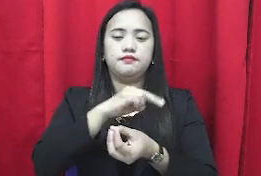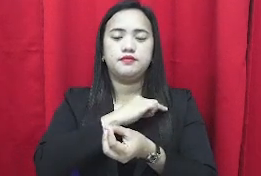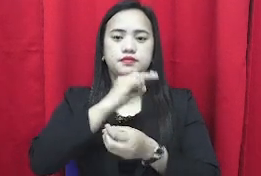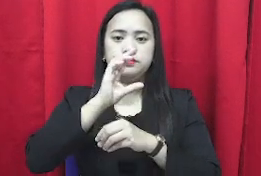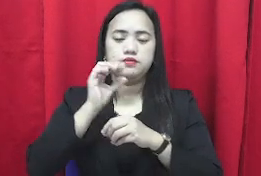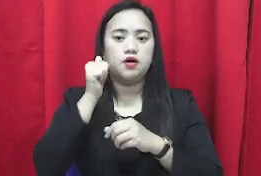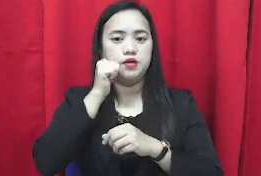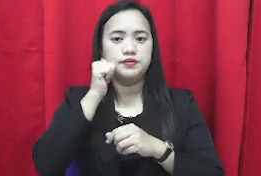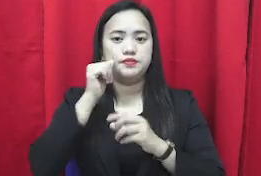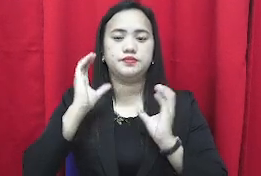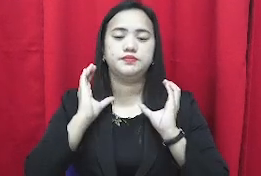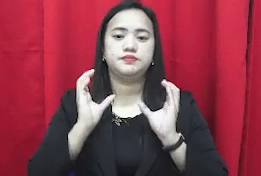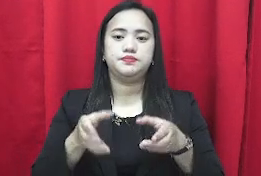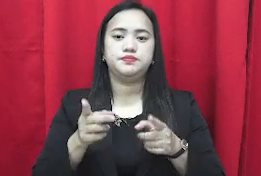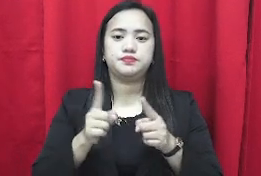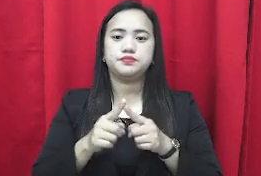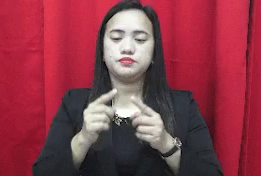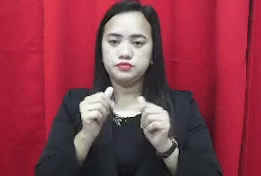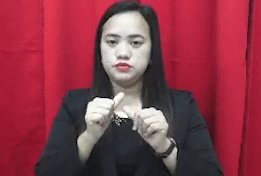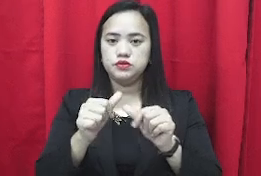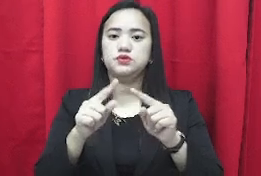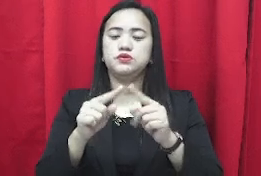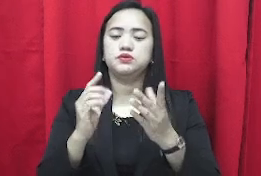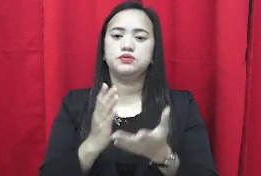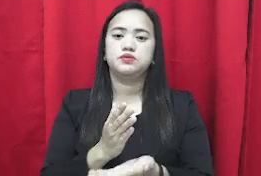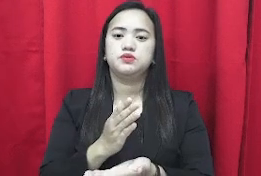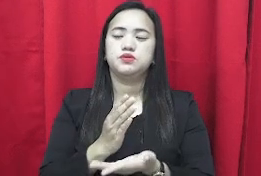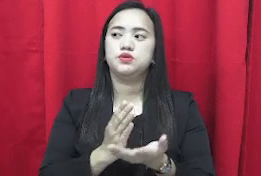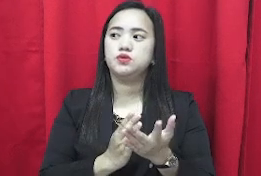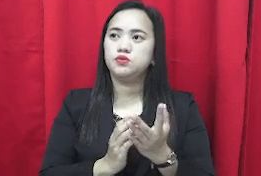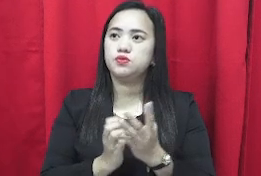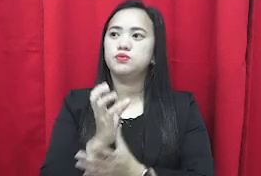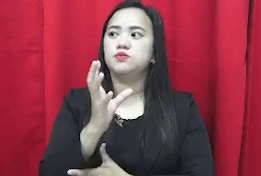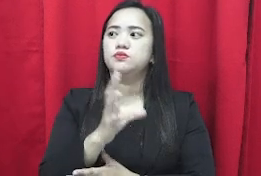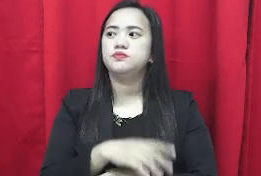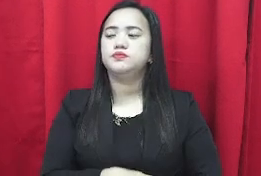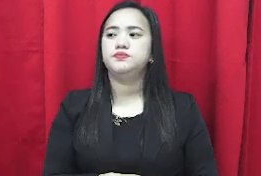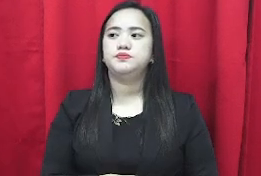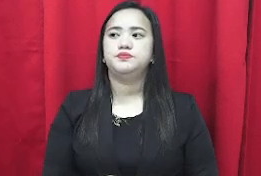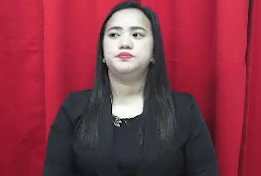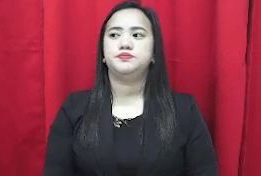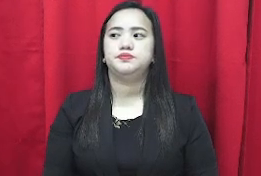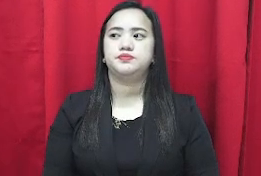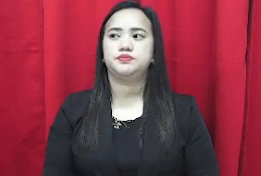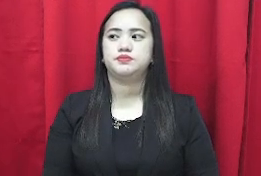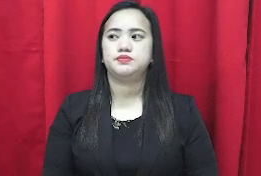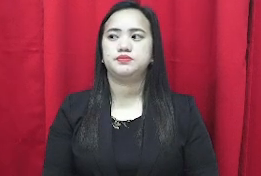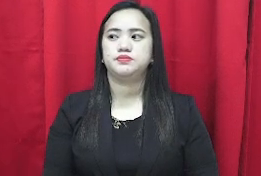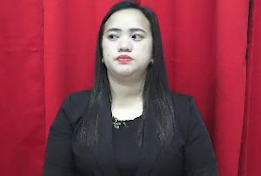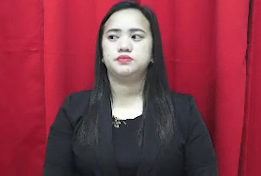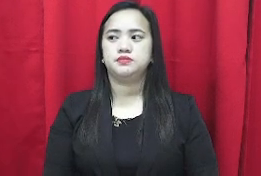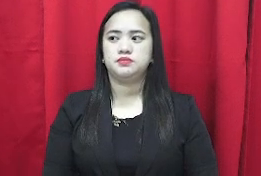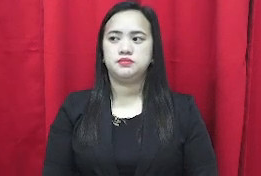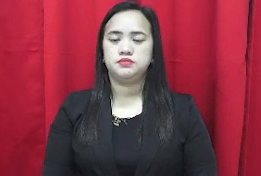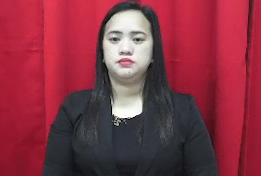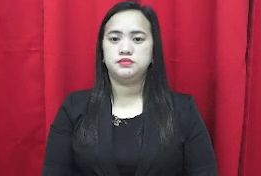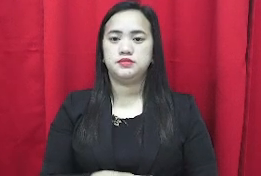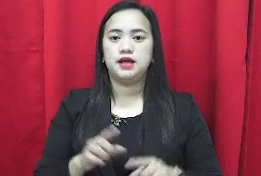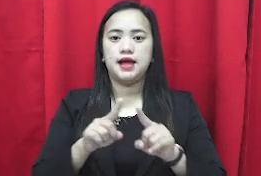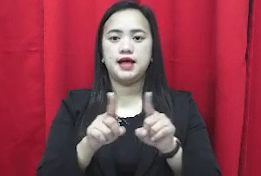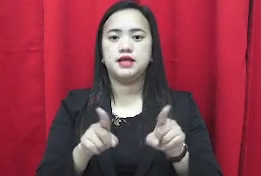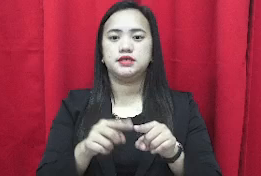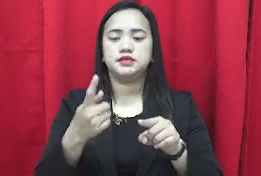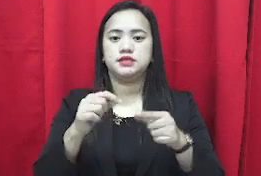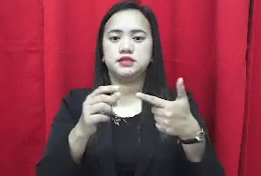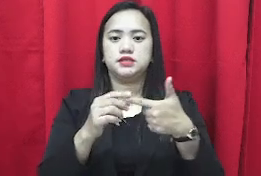ay ah patuloy na lumago sa ating ah papel bilang ah ah bilang mga leaders ng tahanan